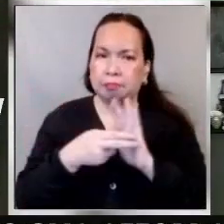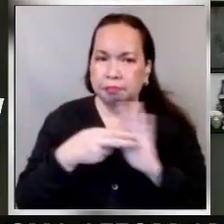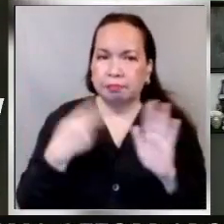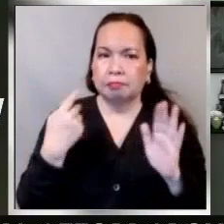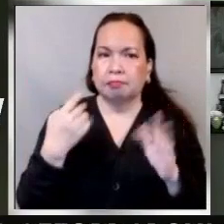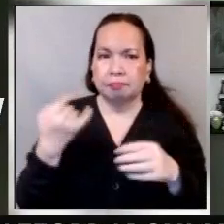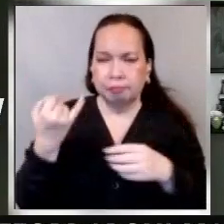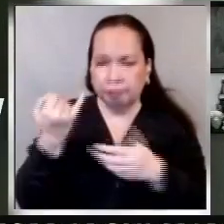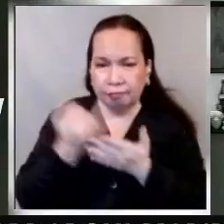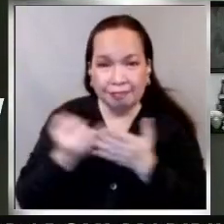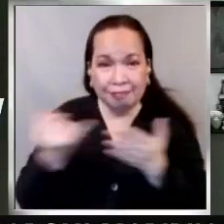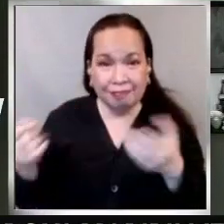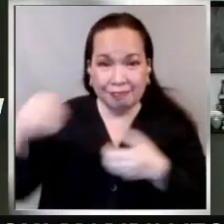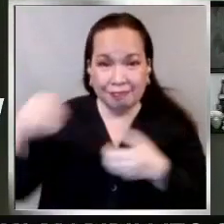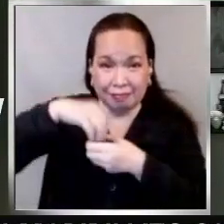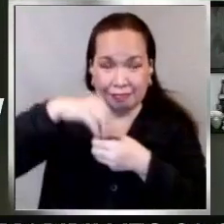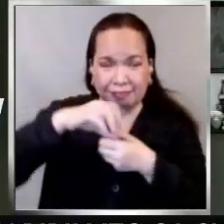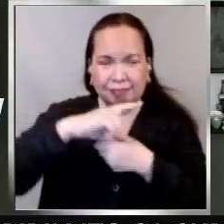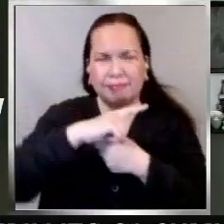reason